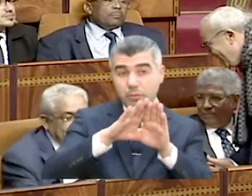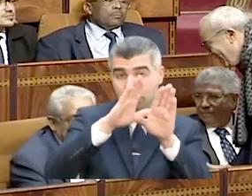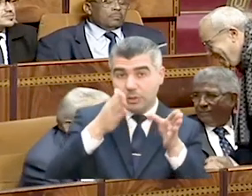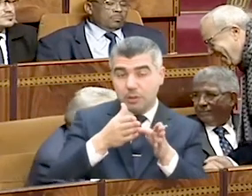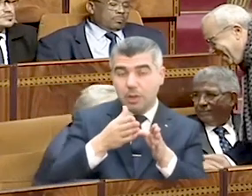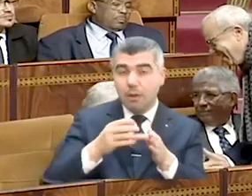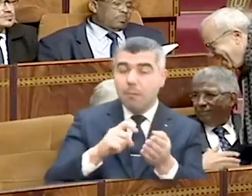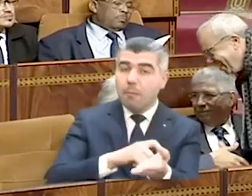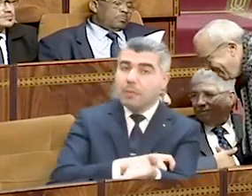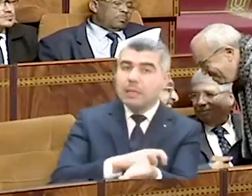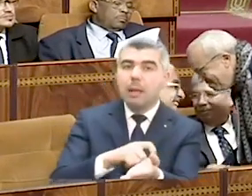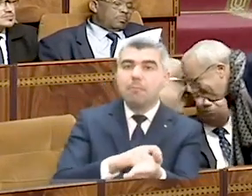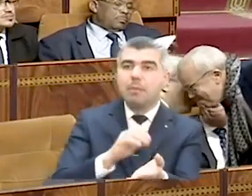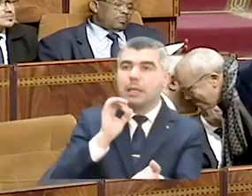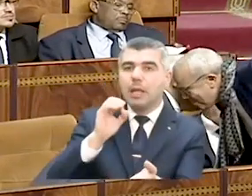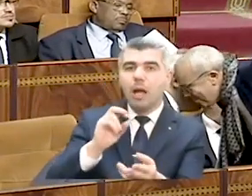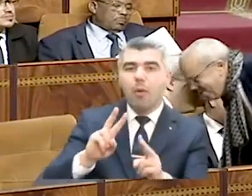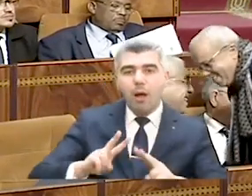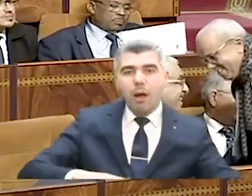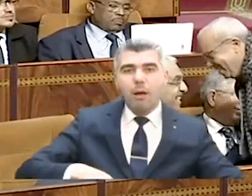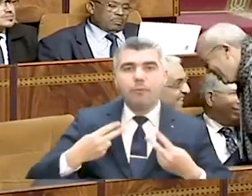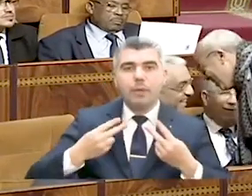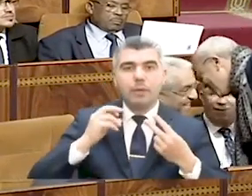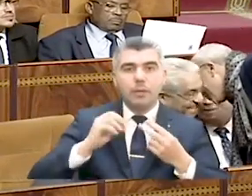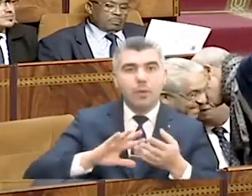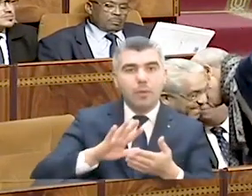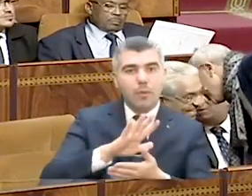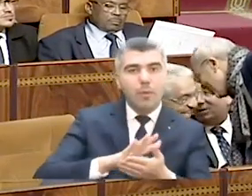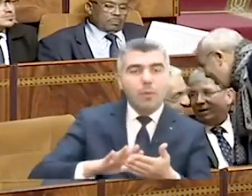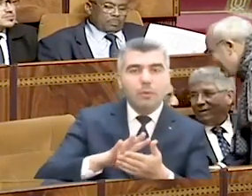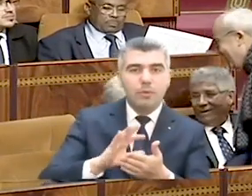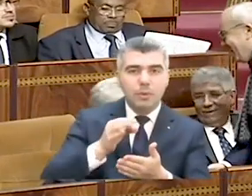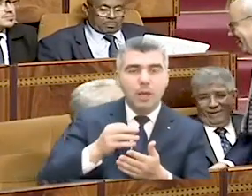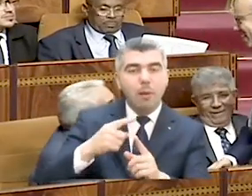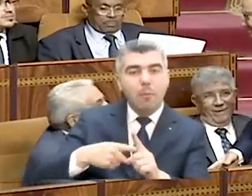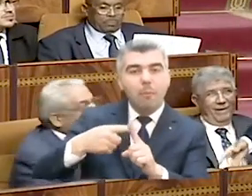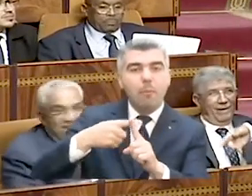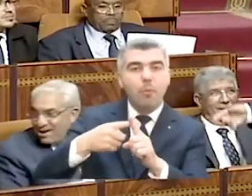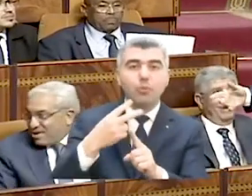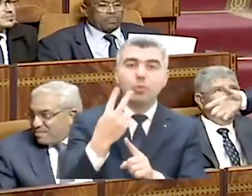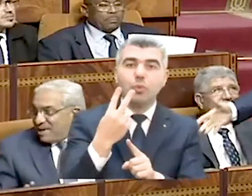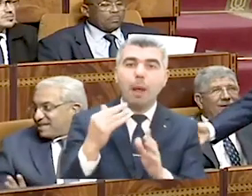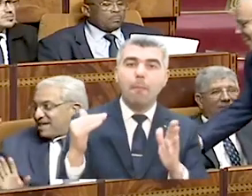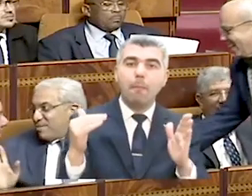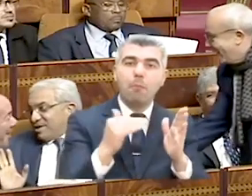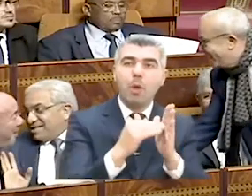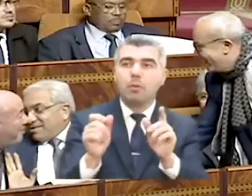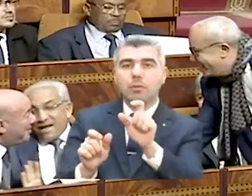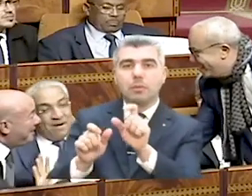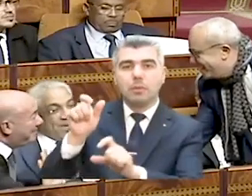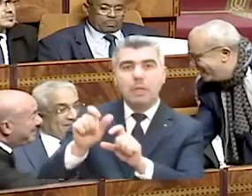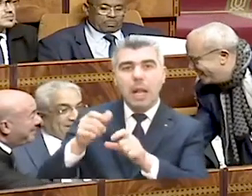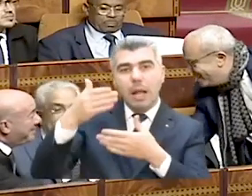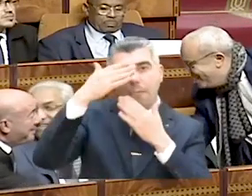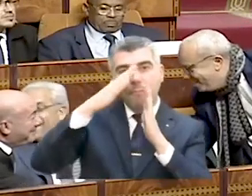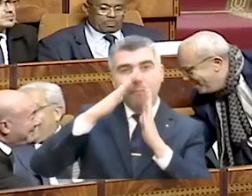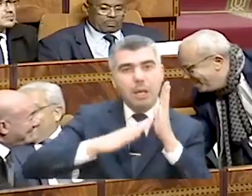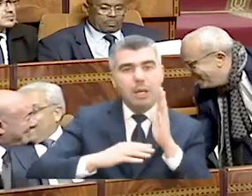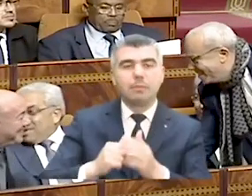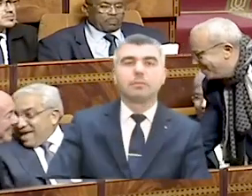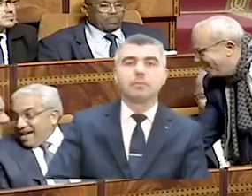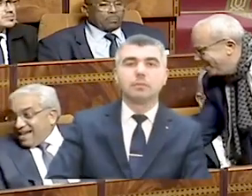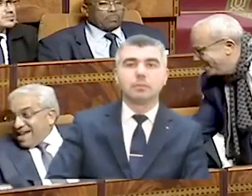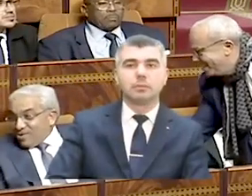شريان شريان حياه باب الا فتحتوه غادي تعتقوه ازيد من جوج د المليون ديال المغاربه حنا